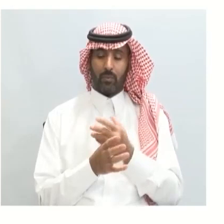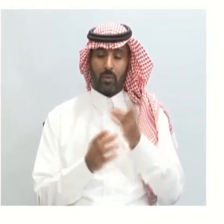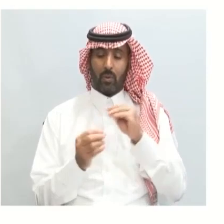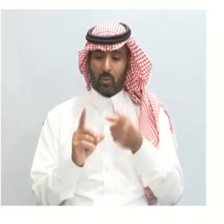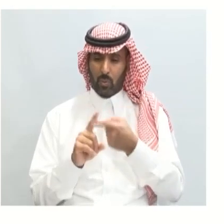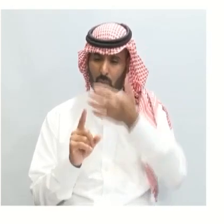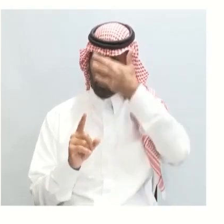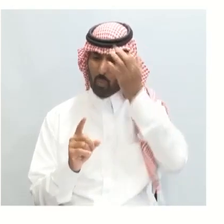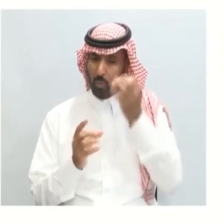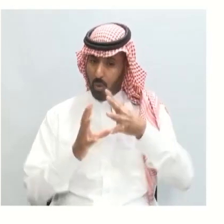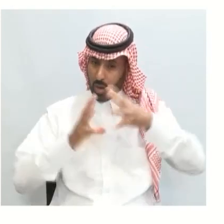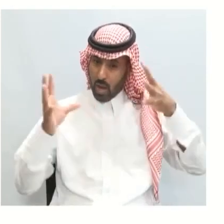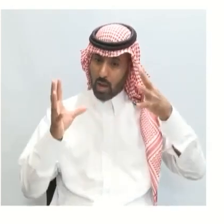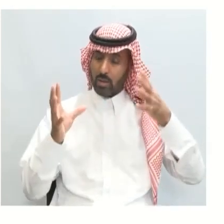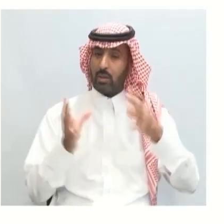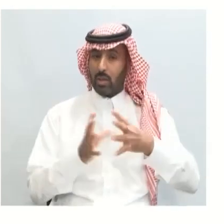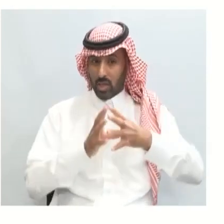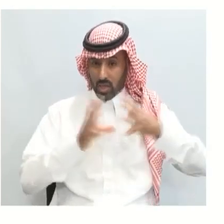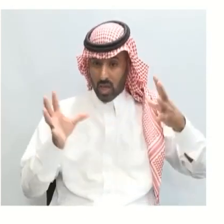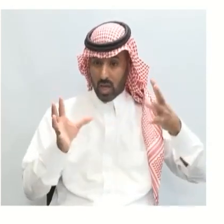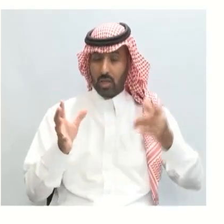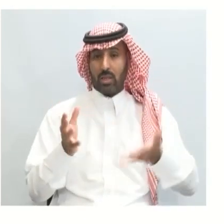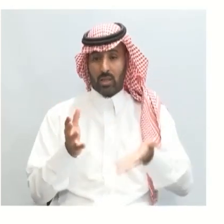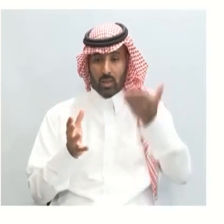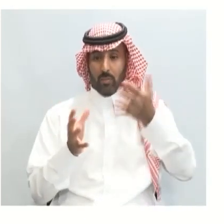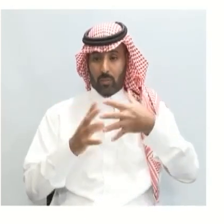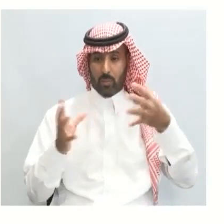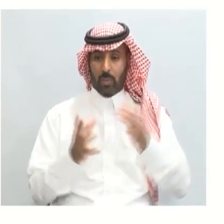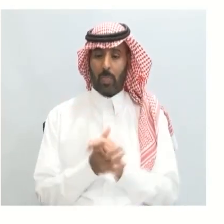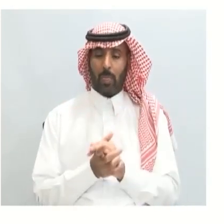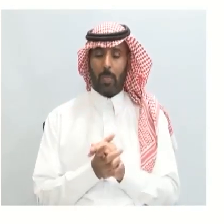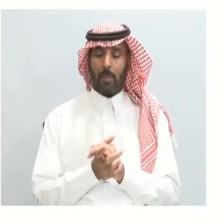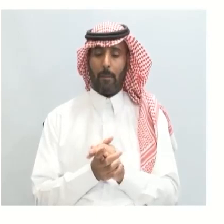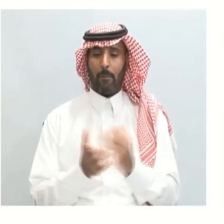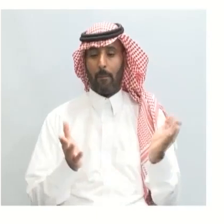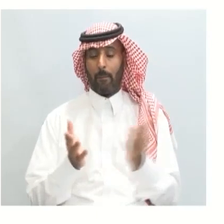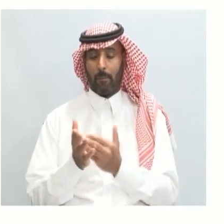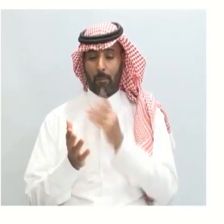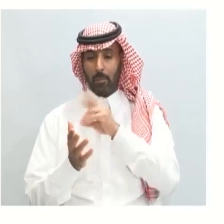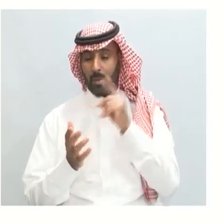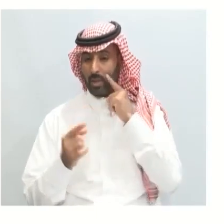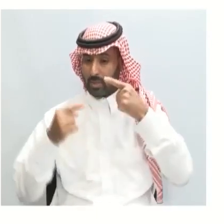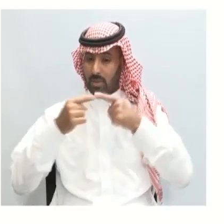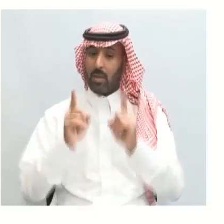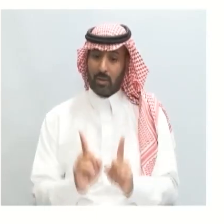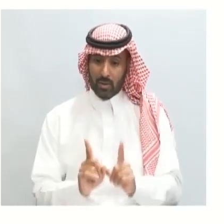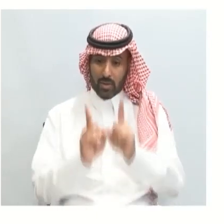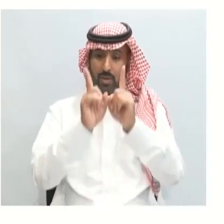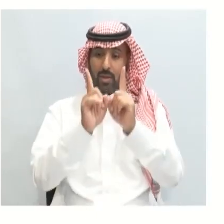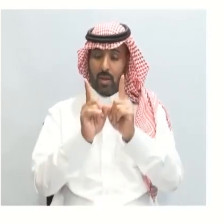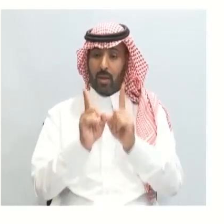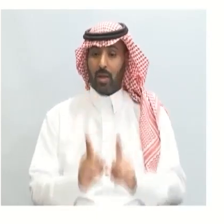رفعت درجه الحراره قيمه واحده سترتفع سيرتفع معها الحجم ايضا قيمه اذا سيكون هناك علاقه نوعها علاقه